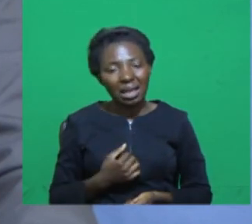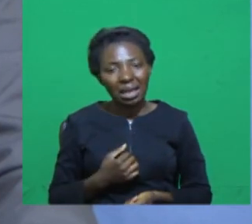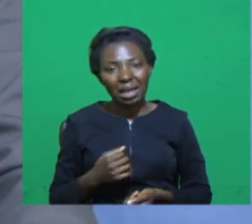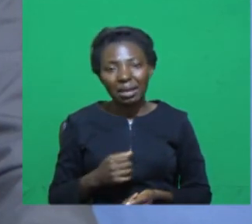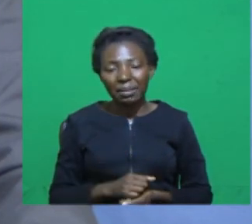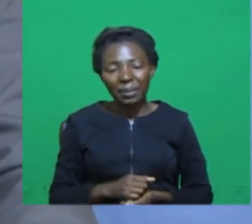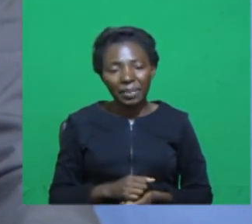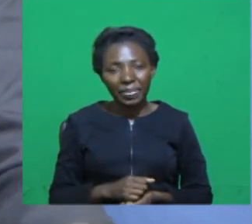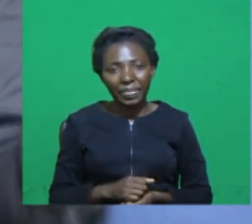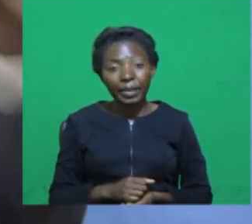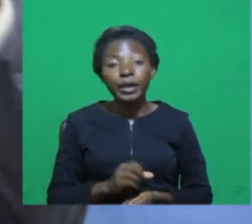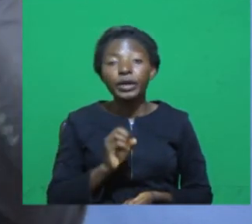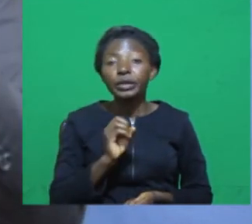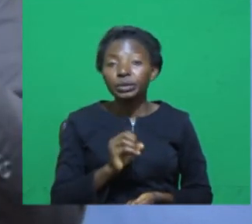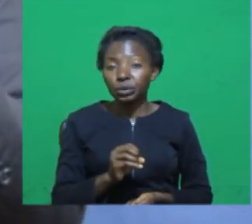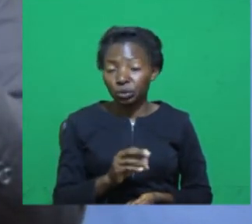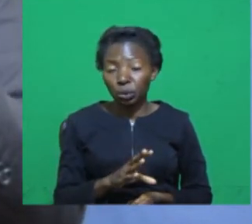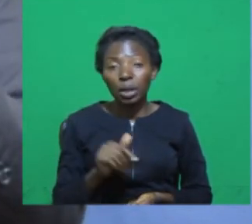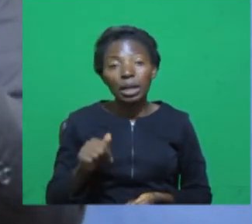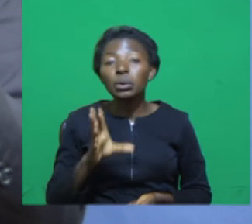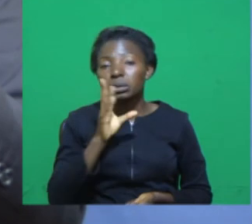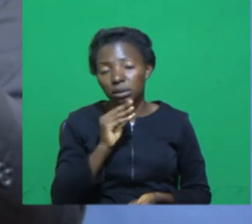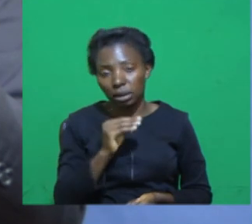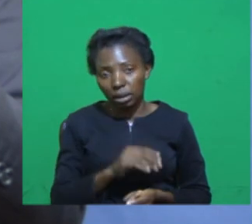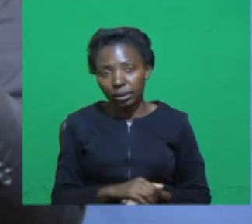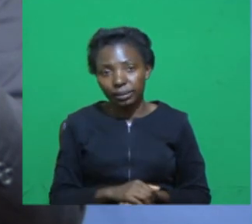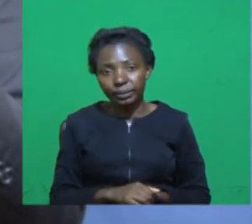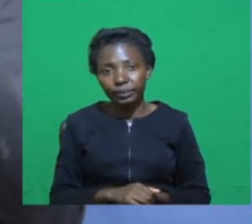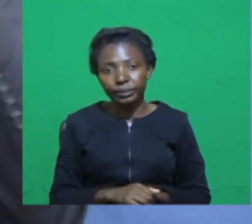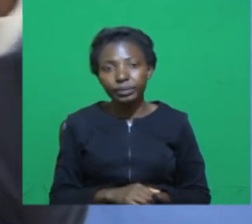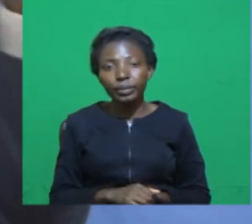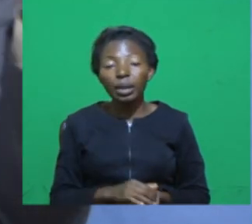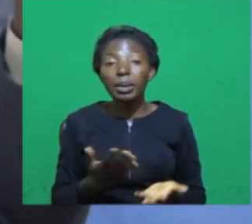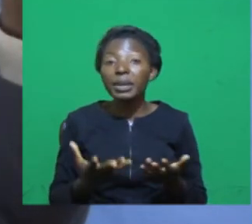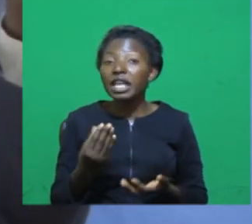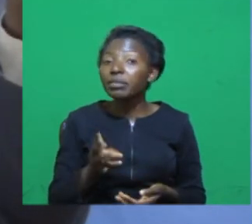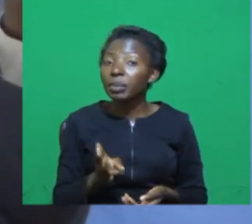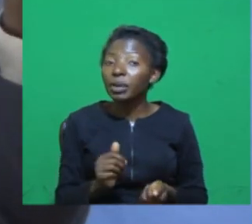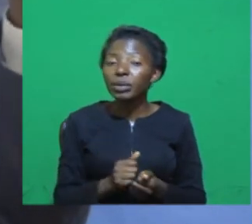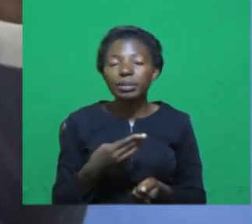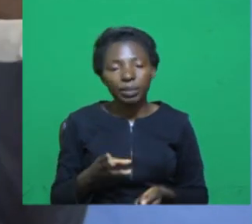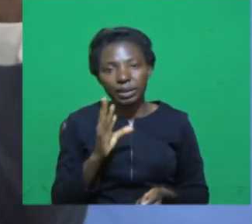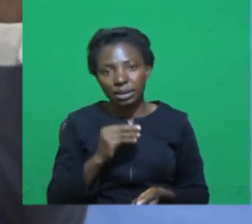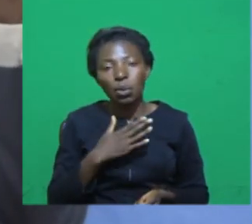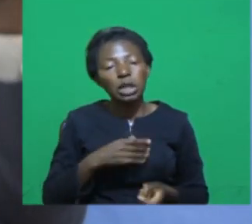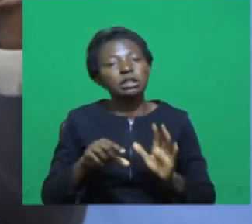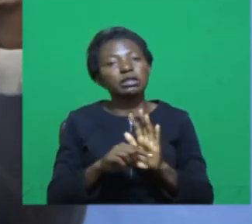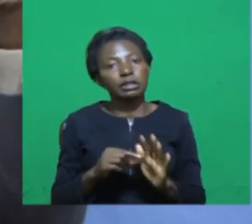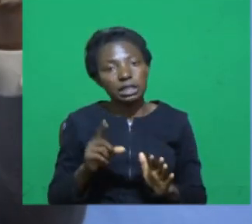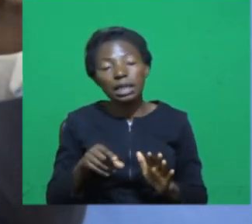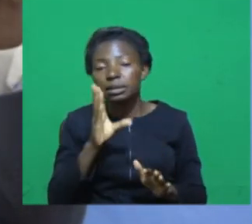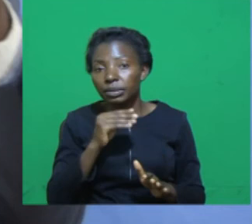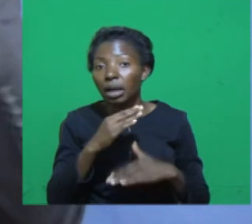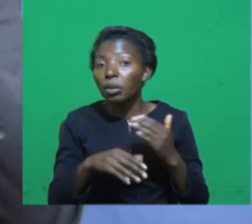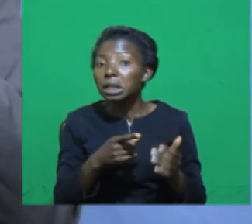ameno munozotibatsira tiri kungoti because tingaite dambudziko nevateereri vakuzoti tipei vhesi racho